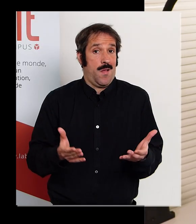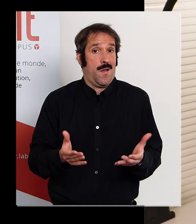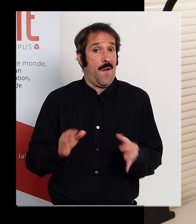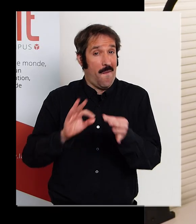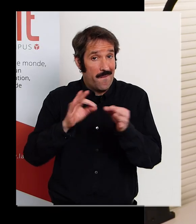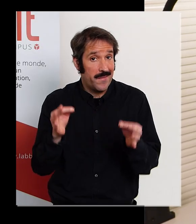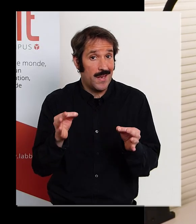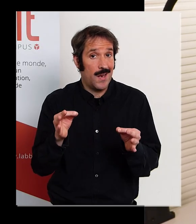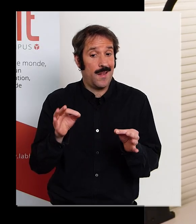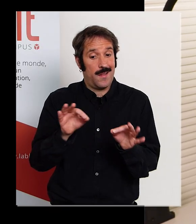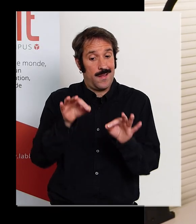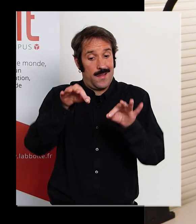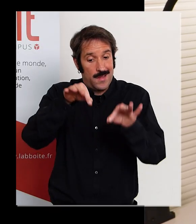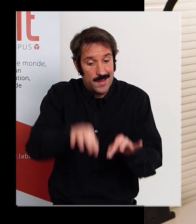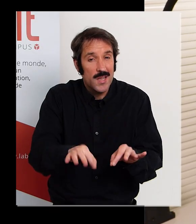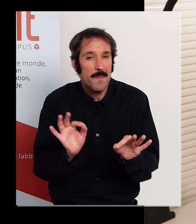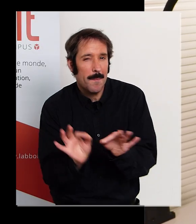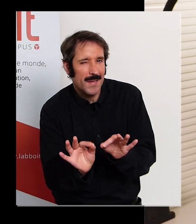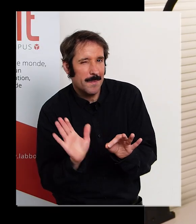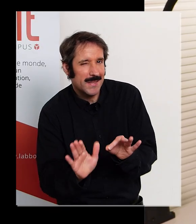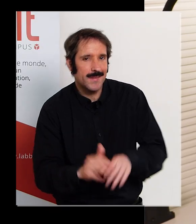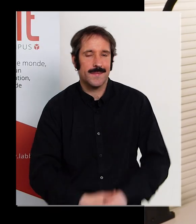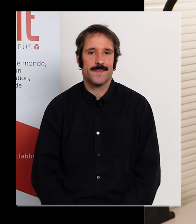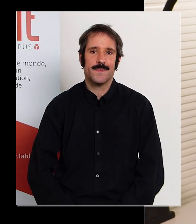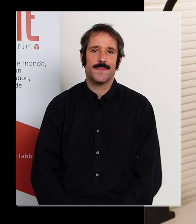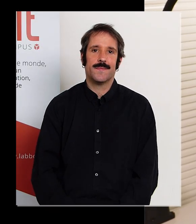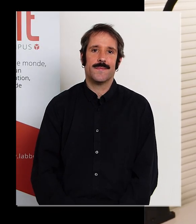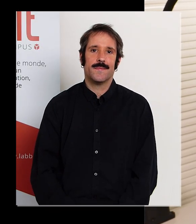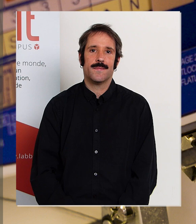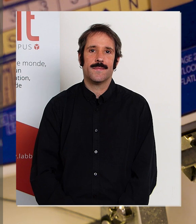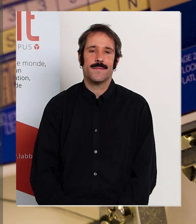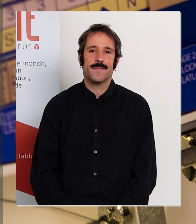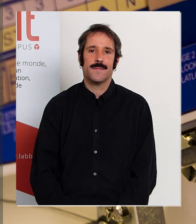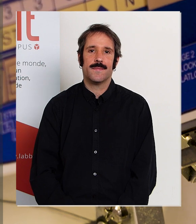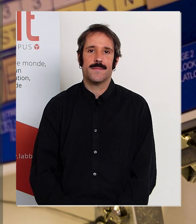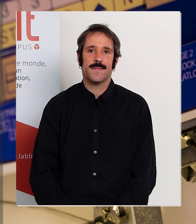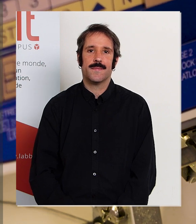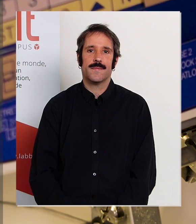Et à présent, nous pouvons mettre le fil dans le chat de l'aiguille.